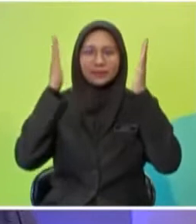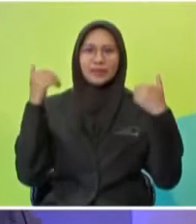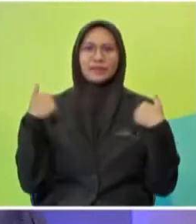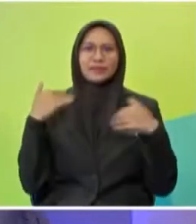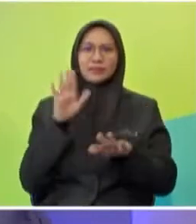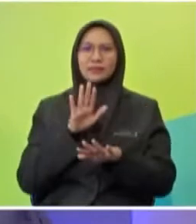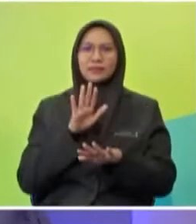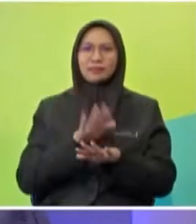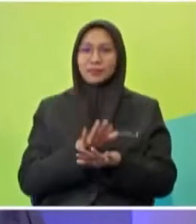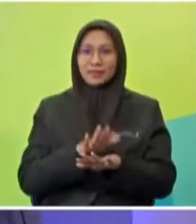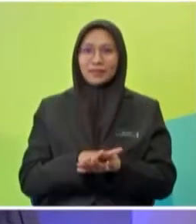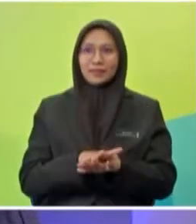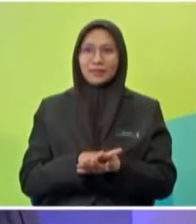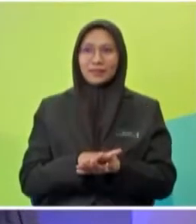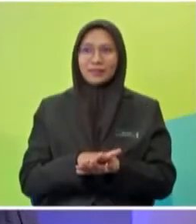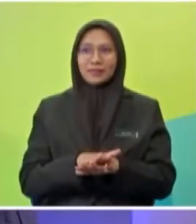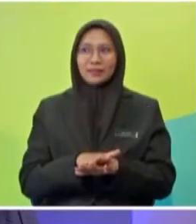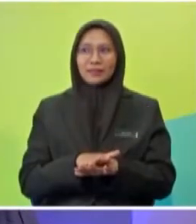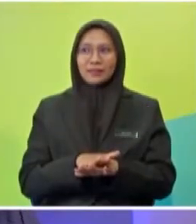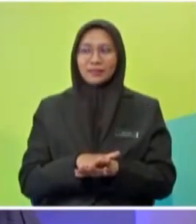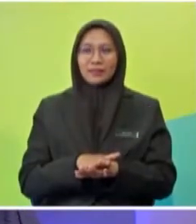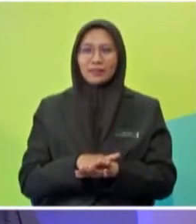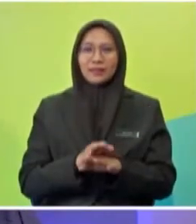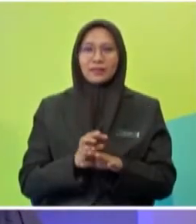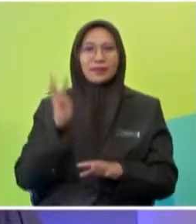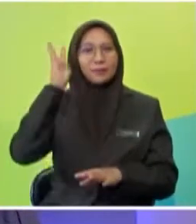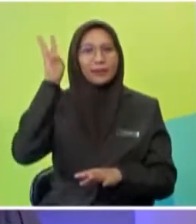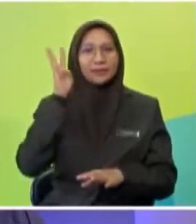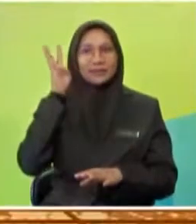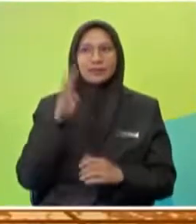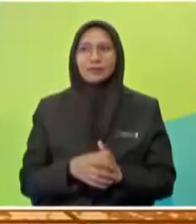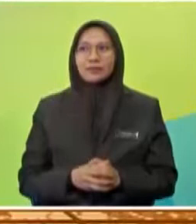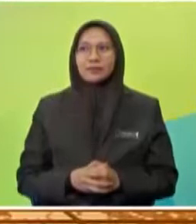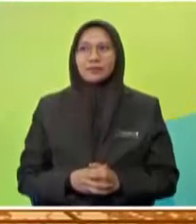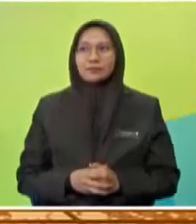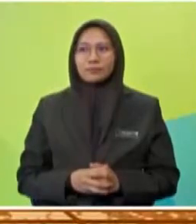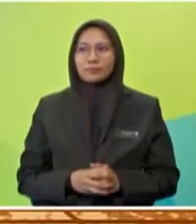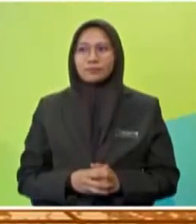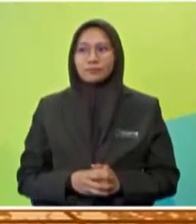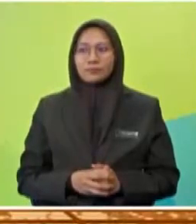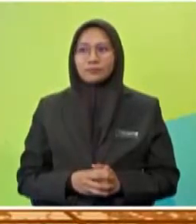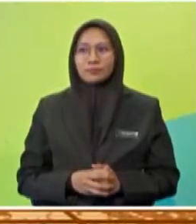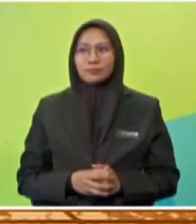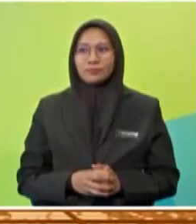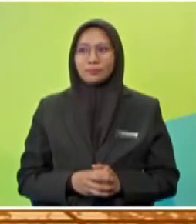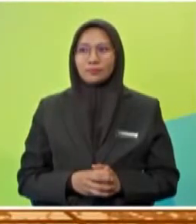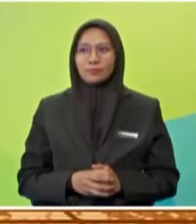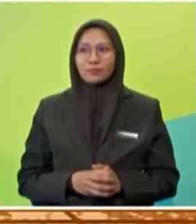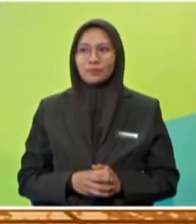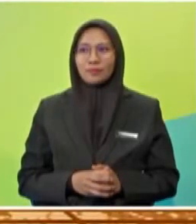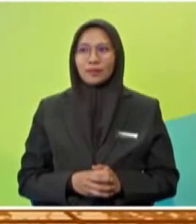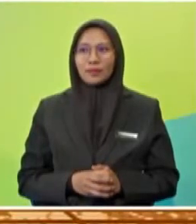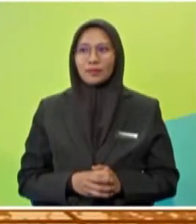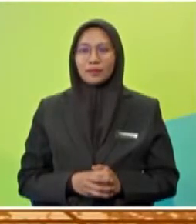Jadi bagaimana belum UNICEF yang keempat sila ke-2 isi uh ya Ia Hai